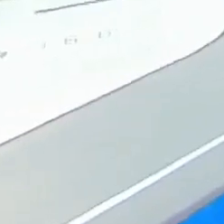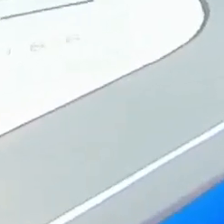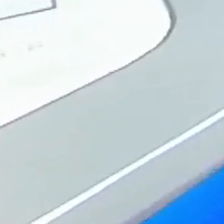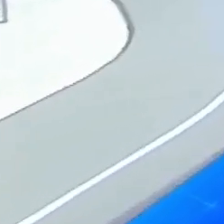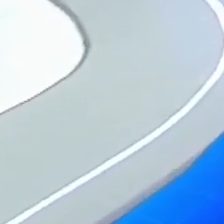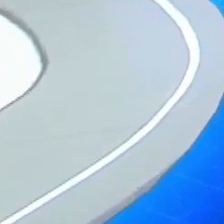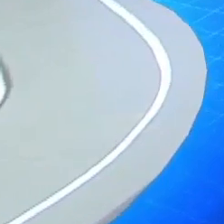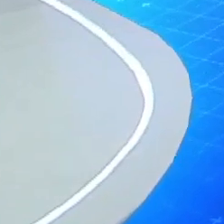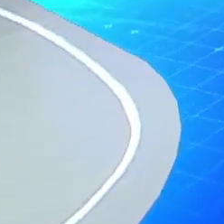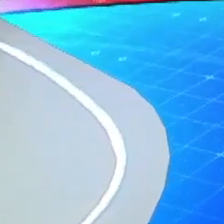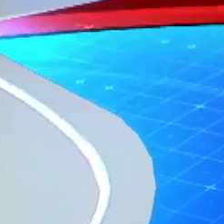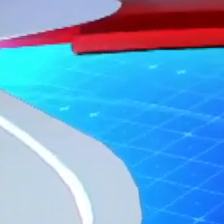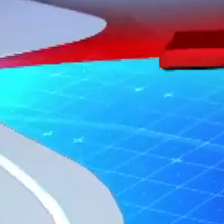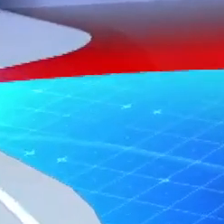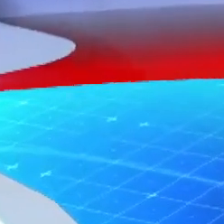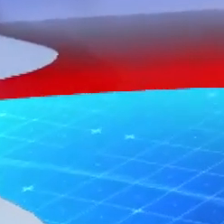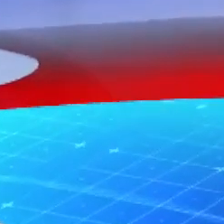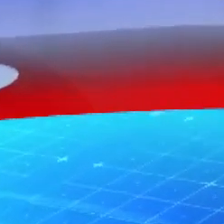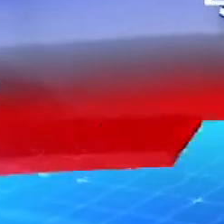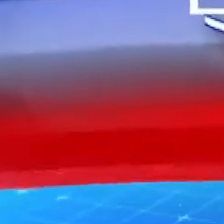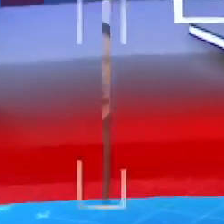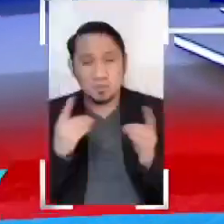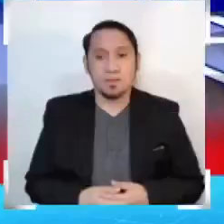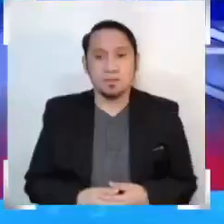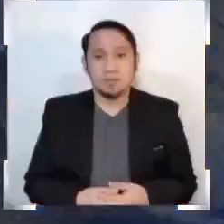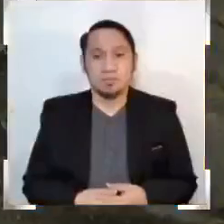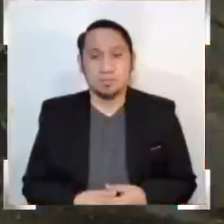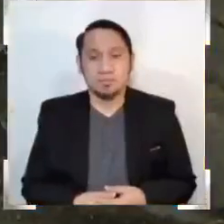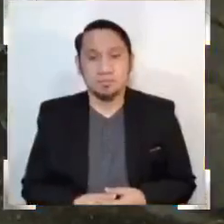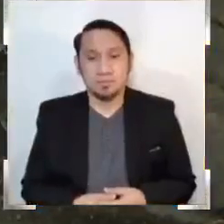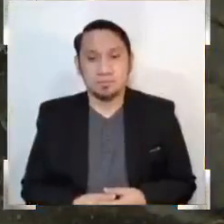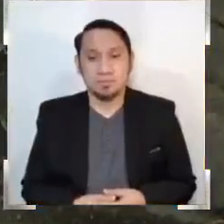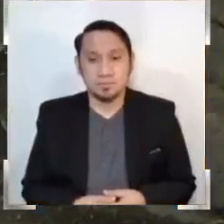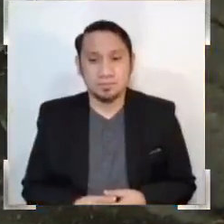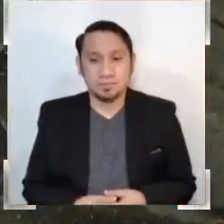Bermudez. Mai?